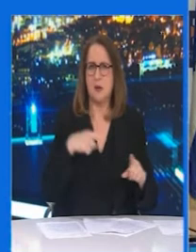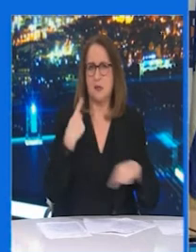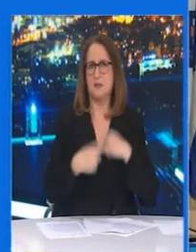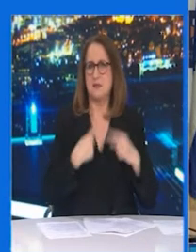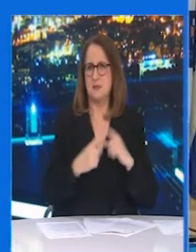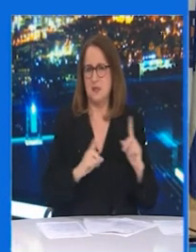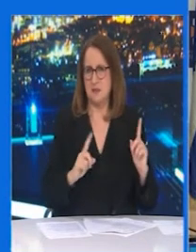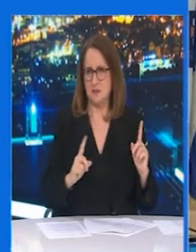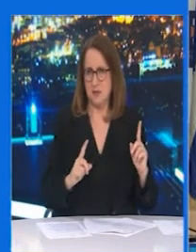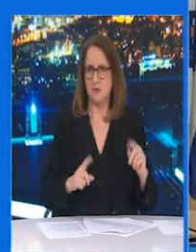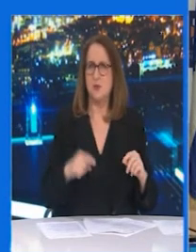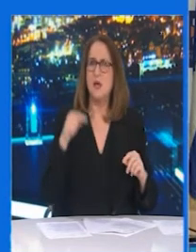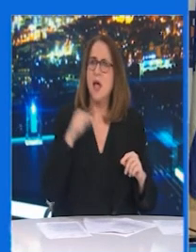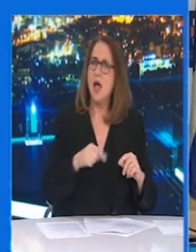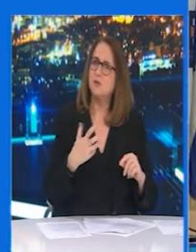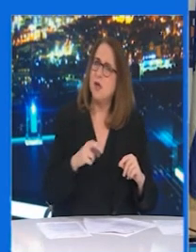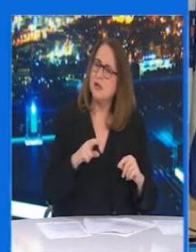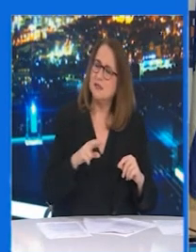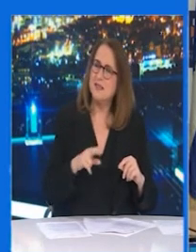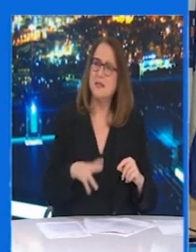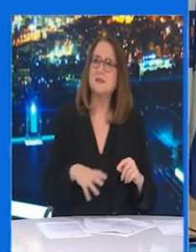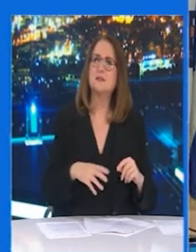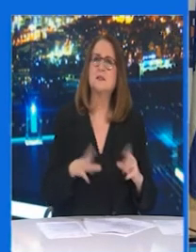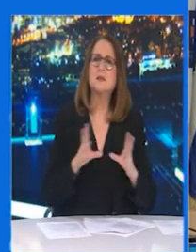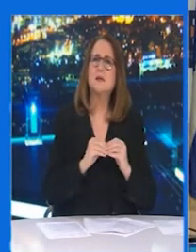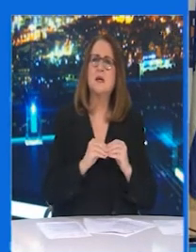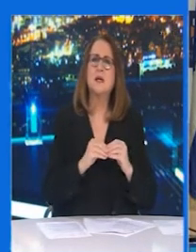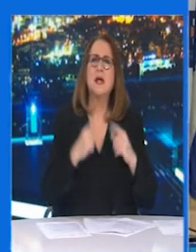και συγκεκριμένη ανατομική περιοχή των